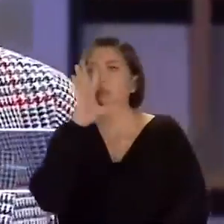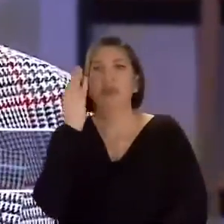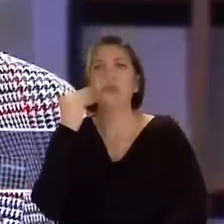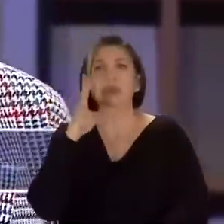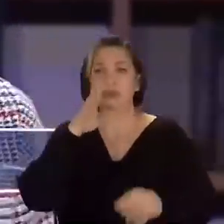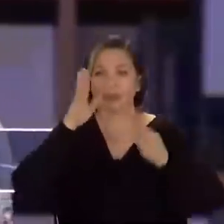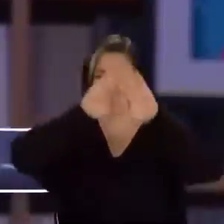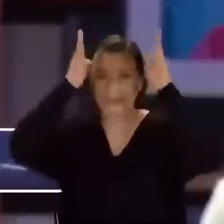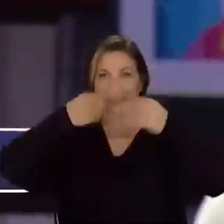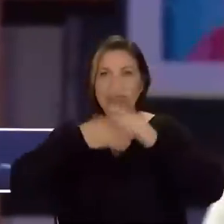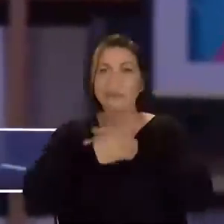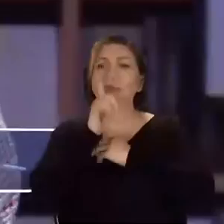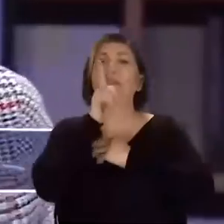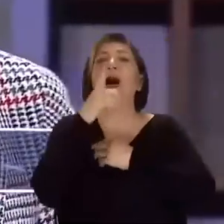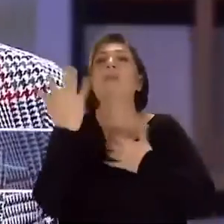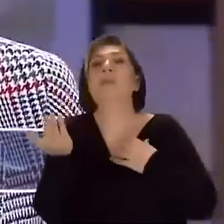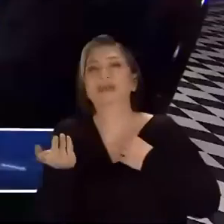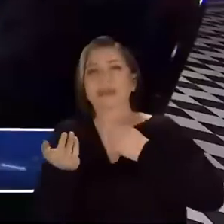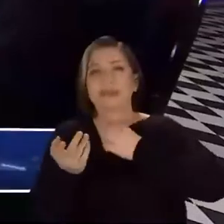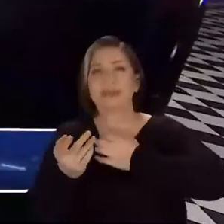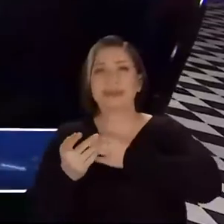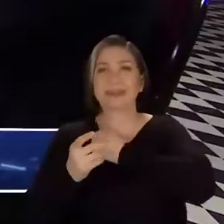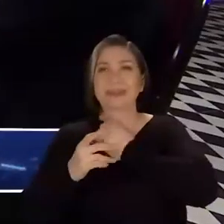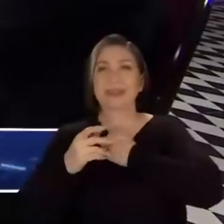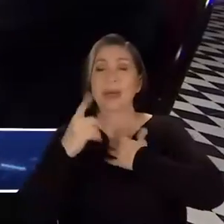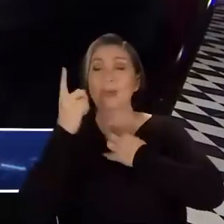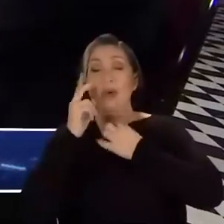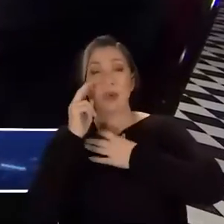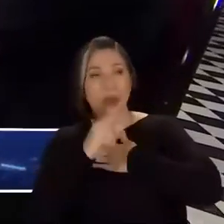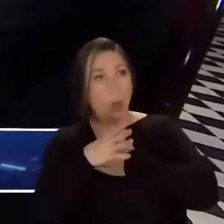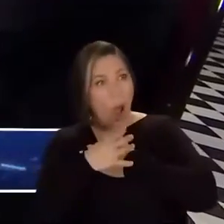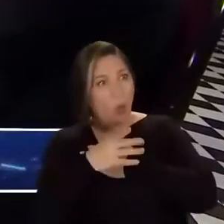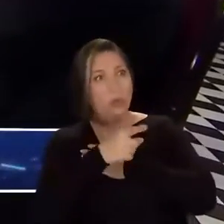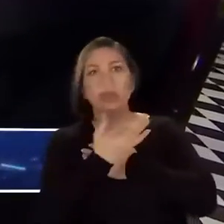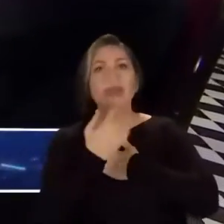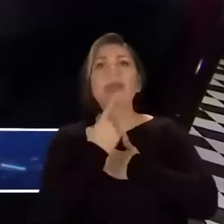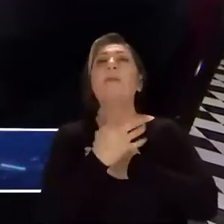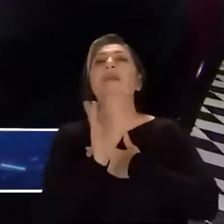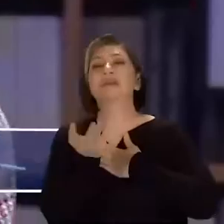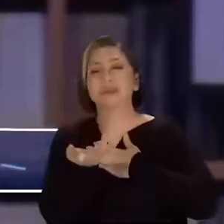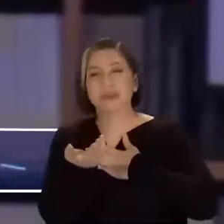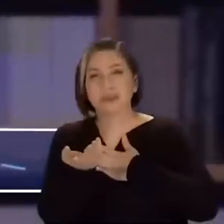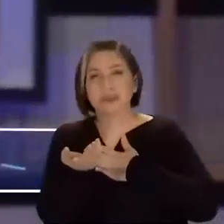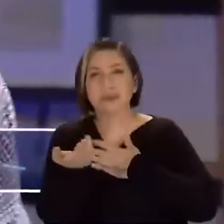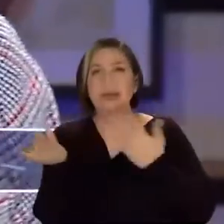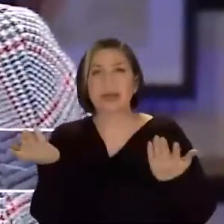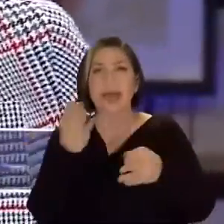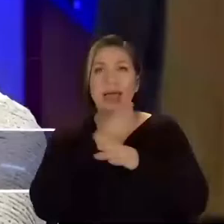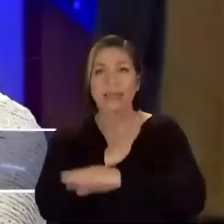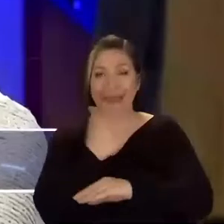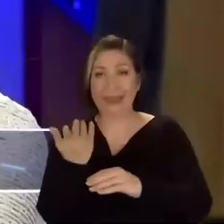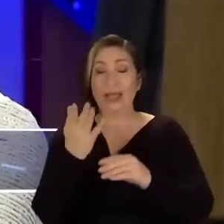dibi dip yapmaz. Ondan sonra birisi görüp de vay bunda ne var demez falan filan. Yani